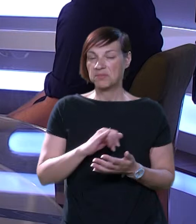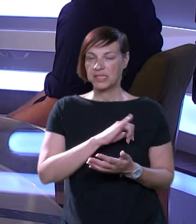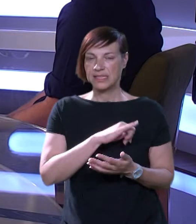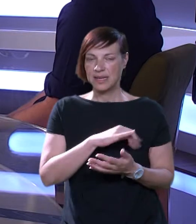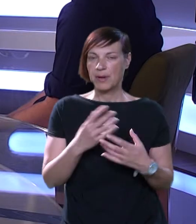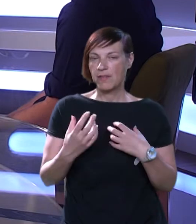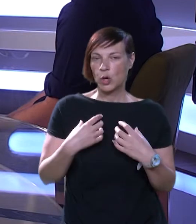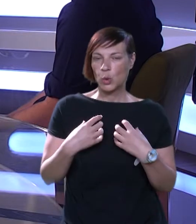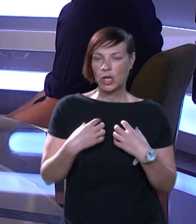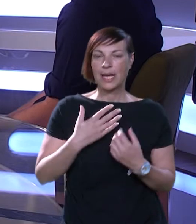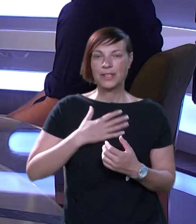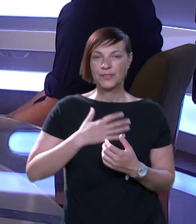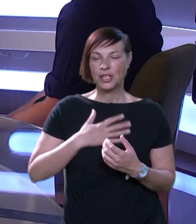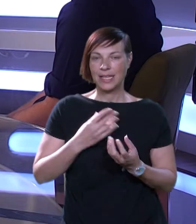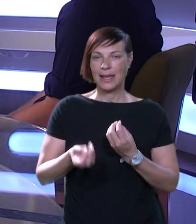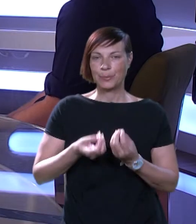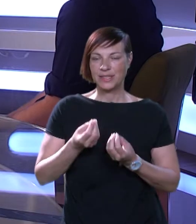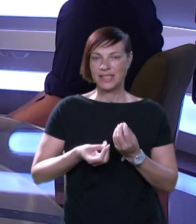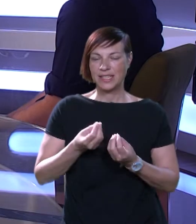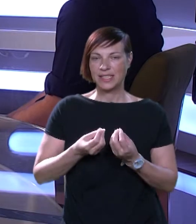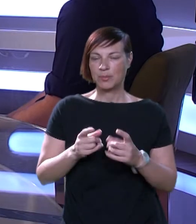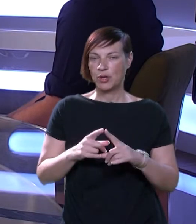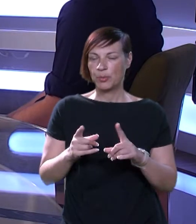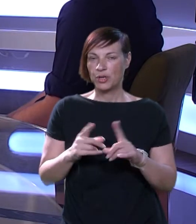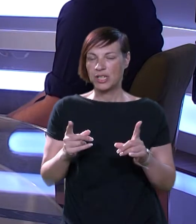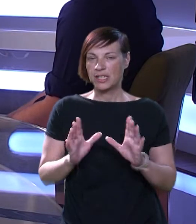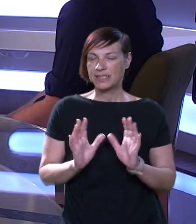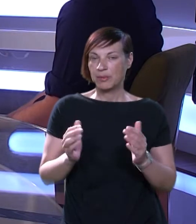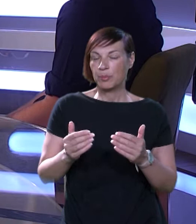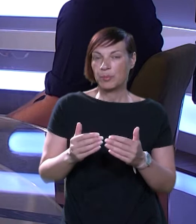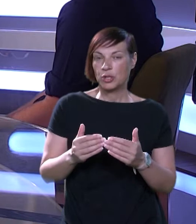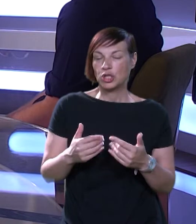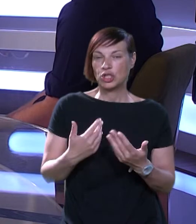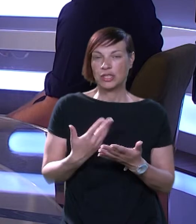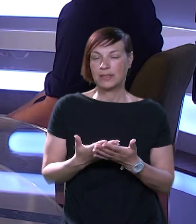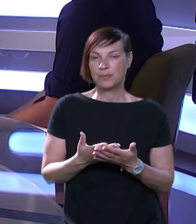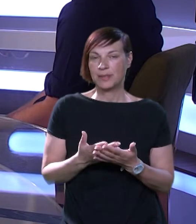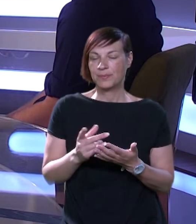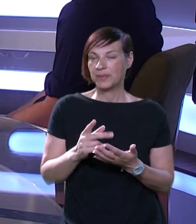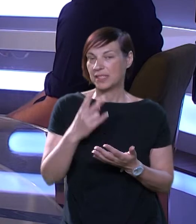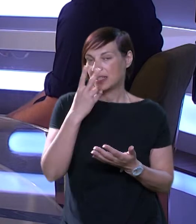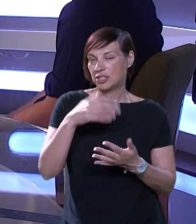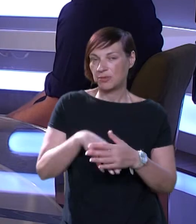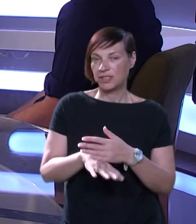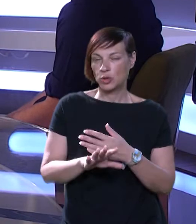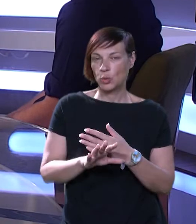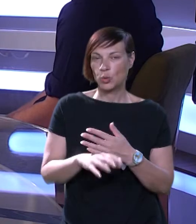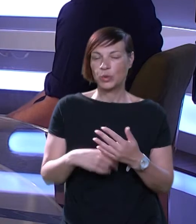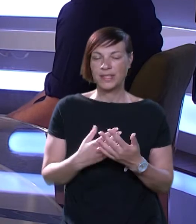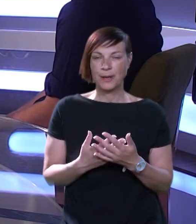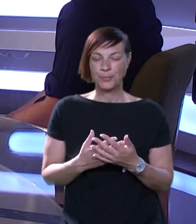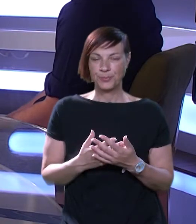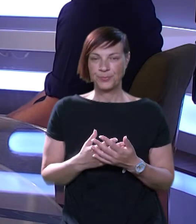baš zanimljiva. Voljela bi da igramo po raznim tim ambientalnim prostorima, jer nam je to, nećemo igrati unutra, nadam se da je